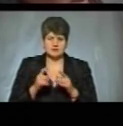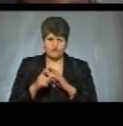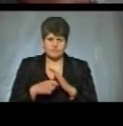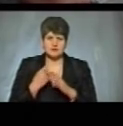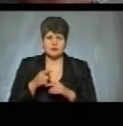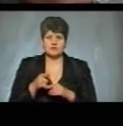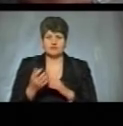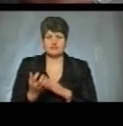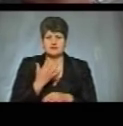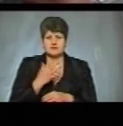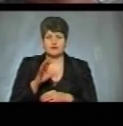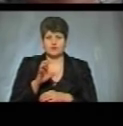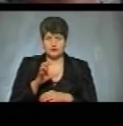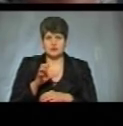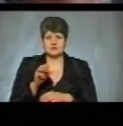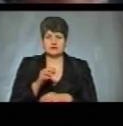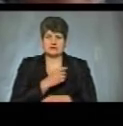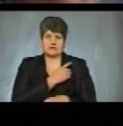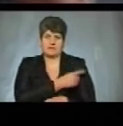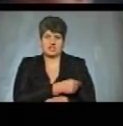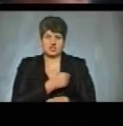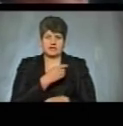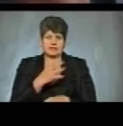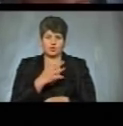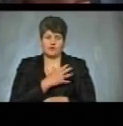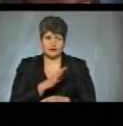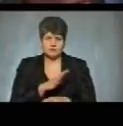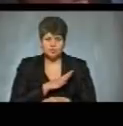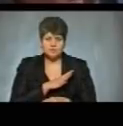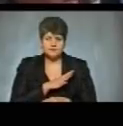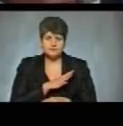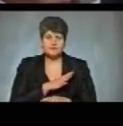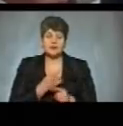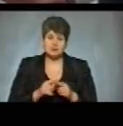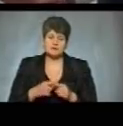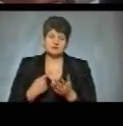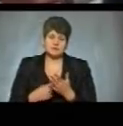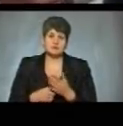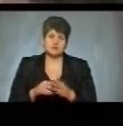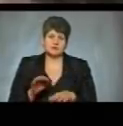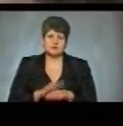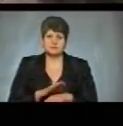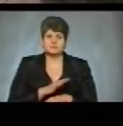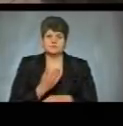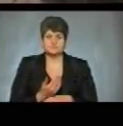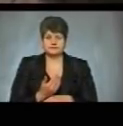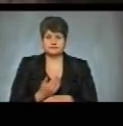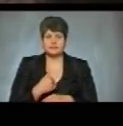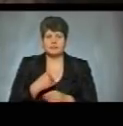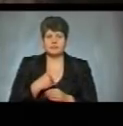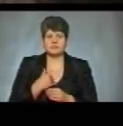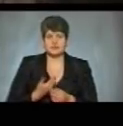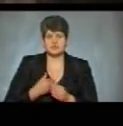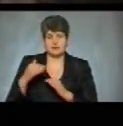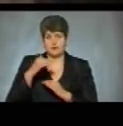впізнала його, вислала мені фотографію його татуювання на плечі. так підтвердили, що це був дійсно він. І ми якраз над ним